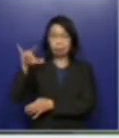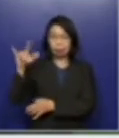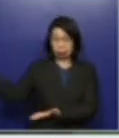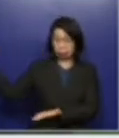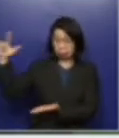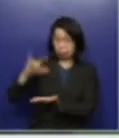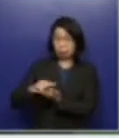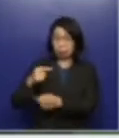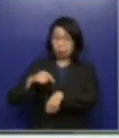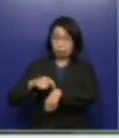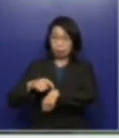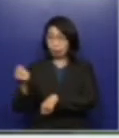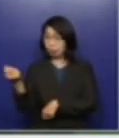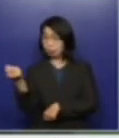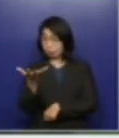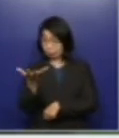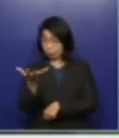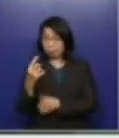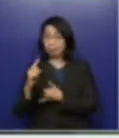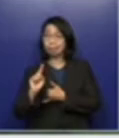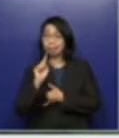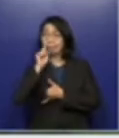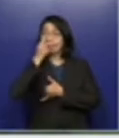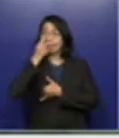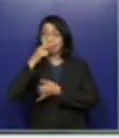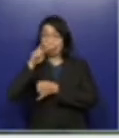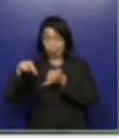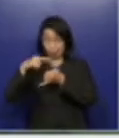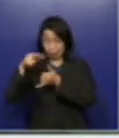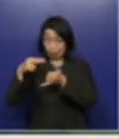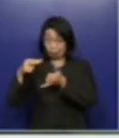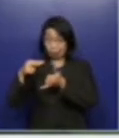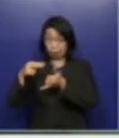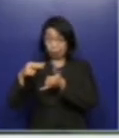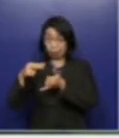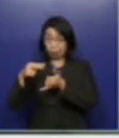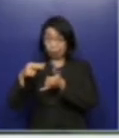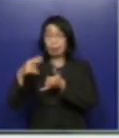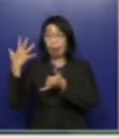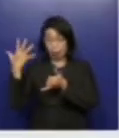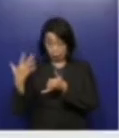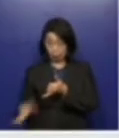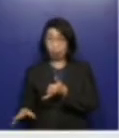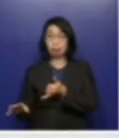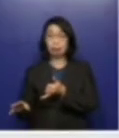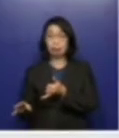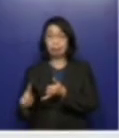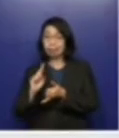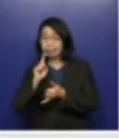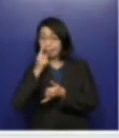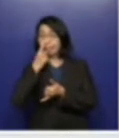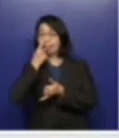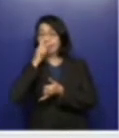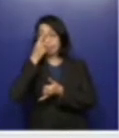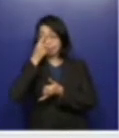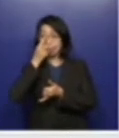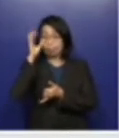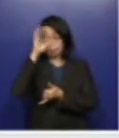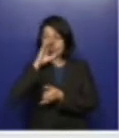ว่าถูกตรวจด้วยวิธี PCR นะครับตรวจหาตัวเชื้อเลย